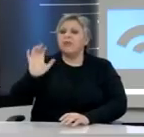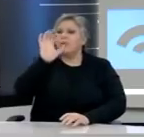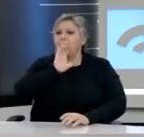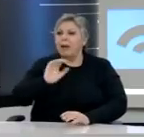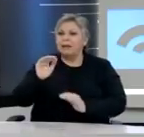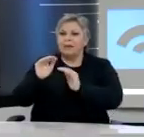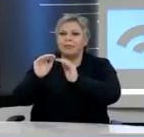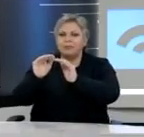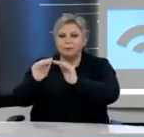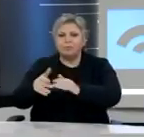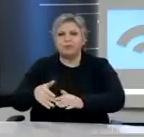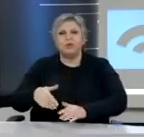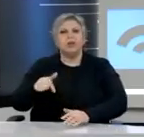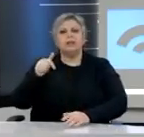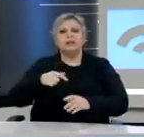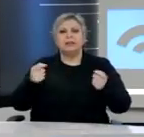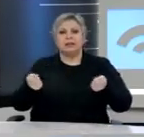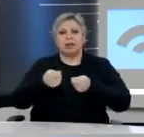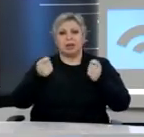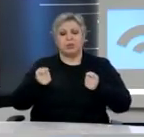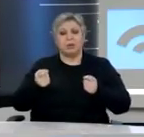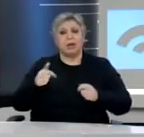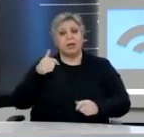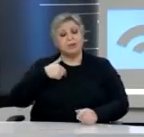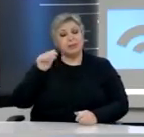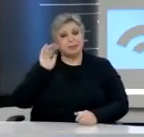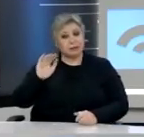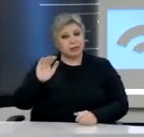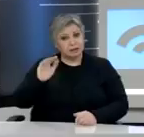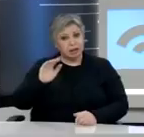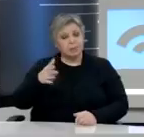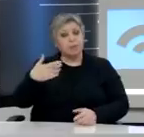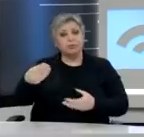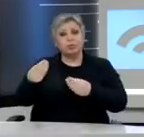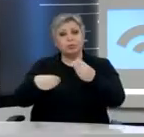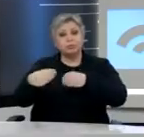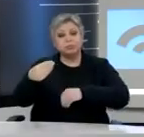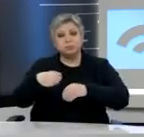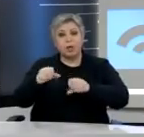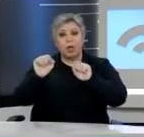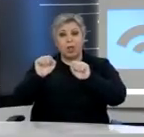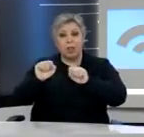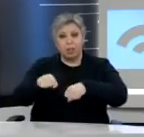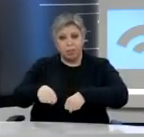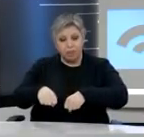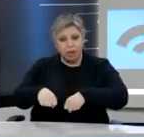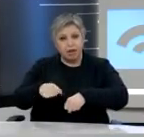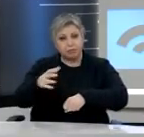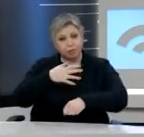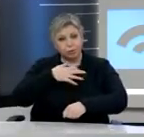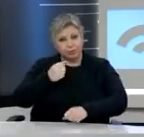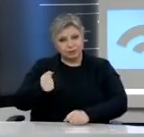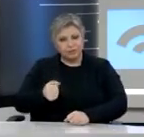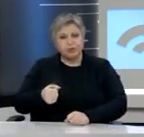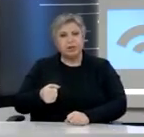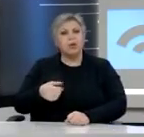γίγνεσθε. Ζητά ψήφο εμπιστοσύνης η κυβέρνηση για να συνεχιστεί αυτή η προσπάθεια. Μειώθηκα 9 μονάδες η